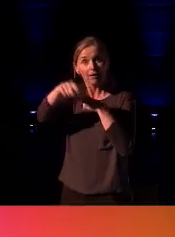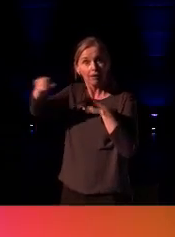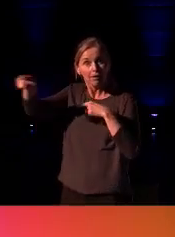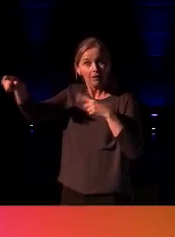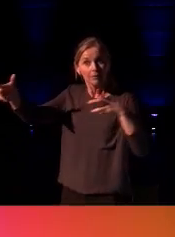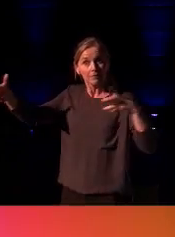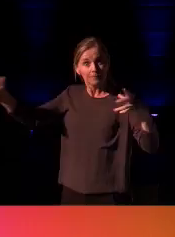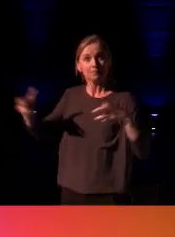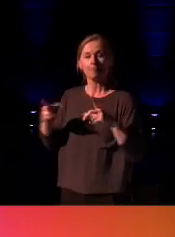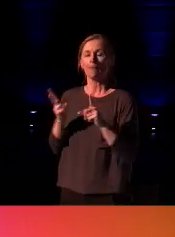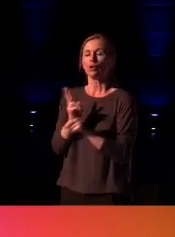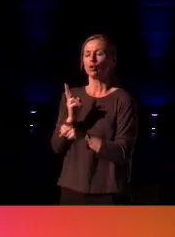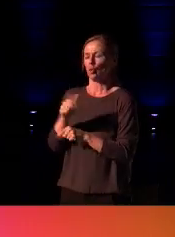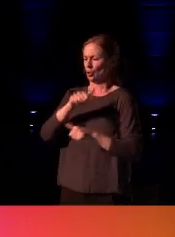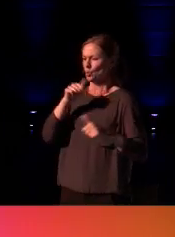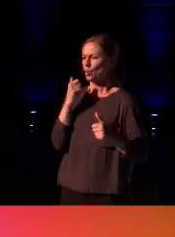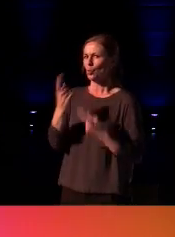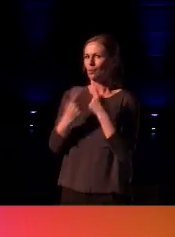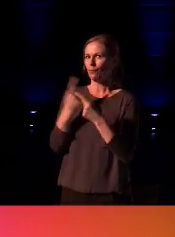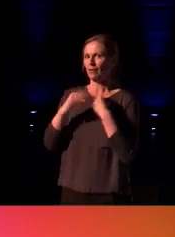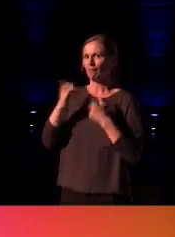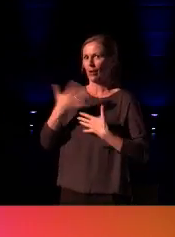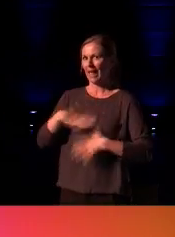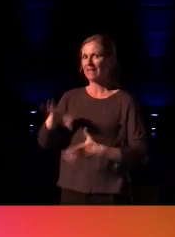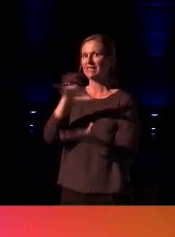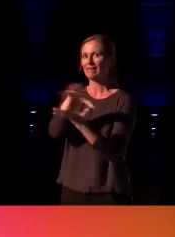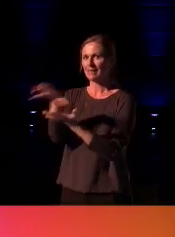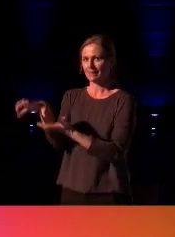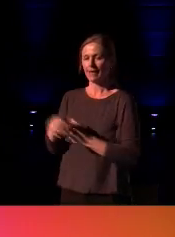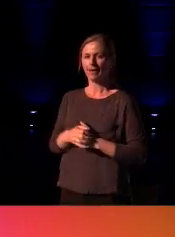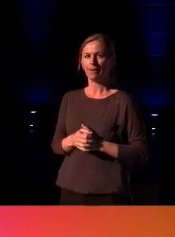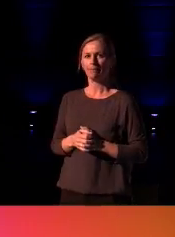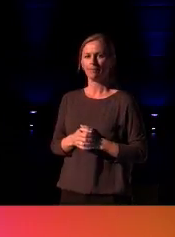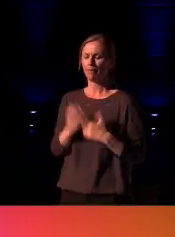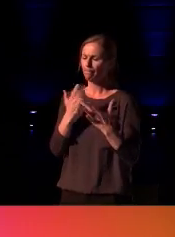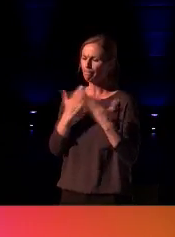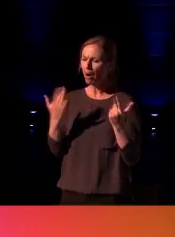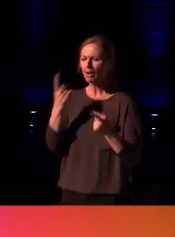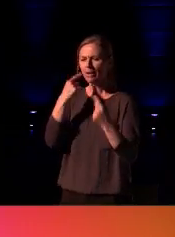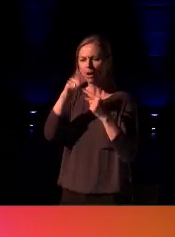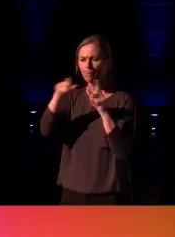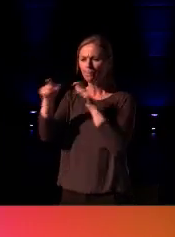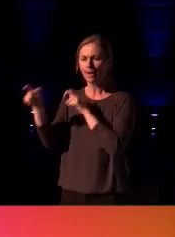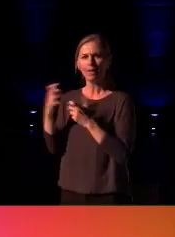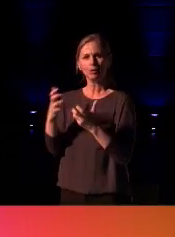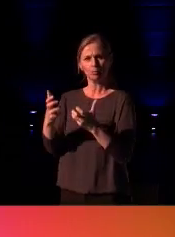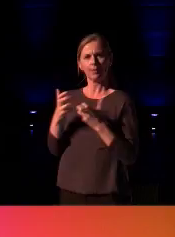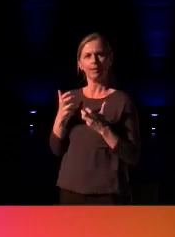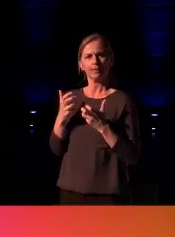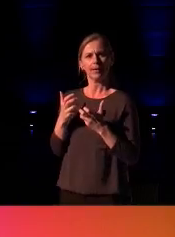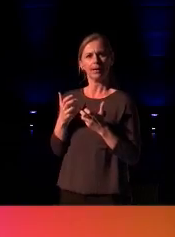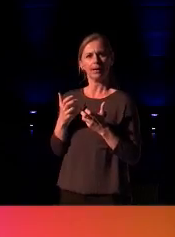og det blir store utfordringer for helsevesenet. Det mange gamle som trenger